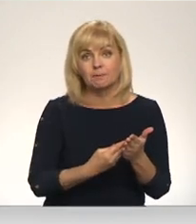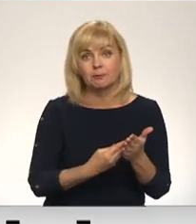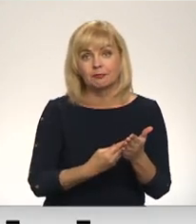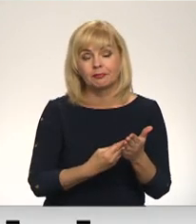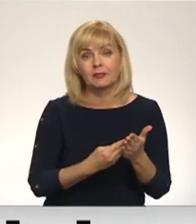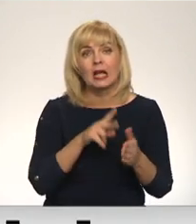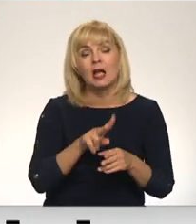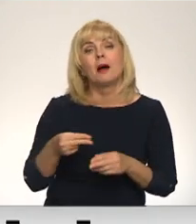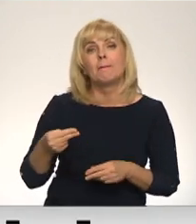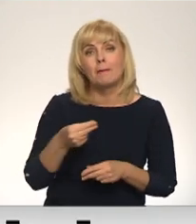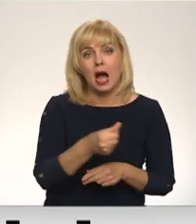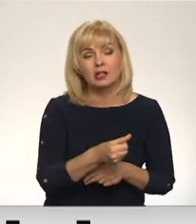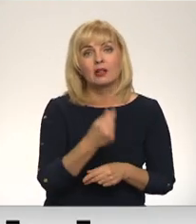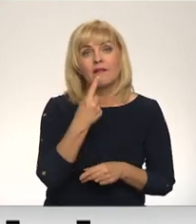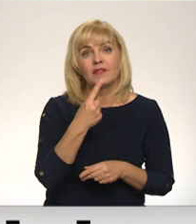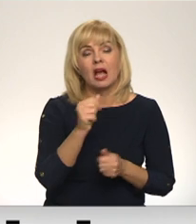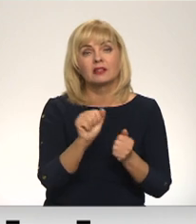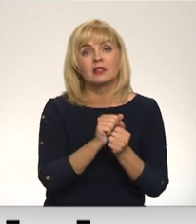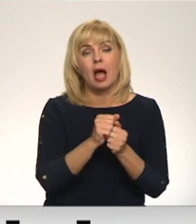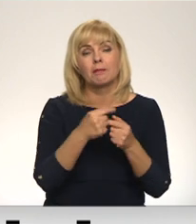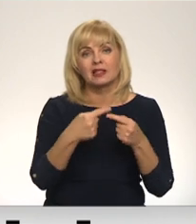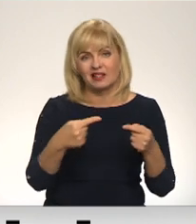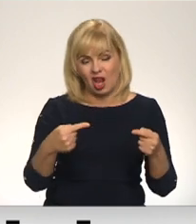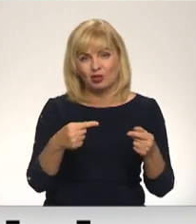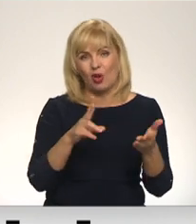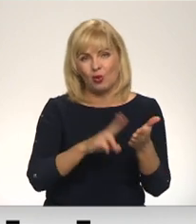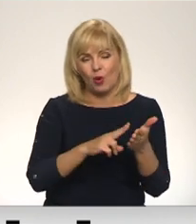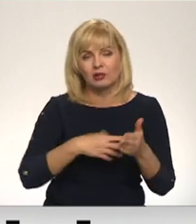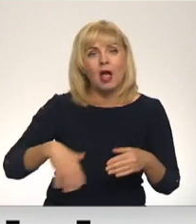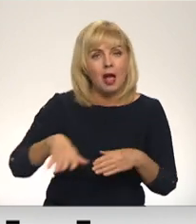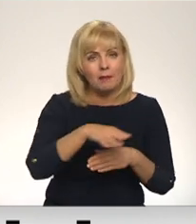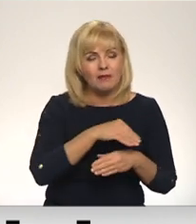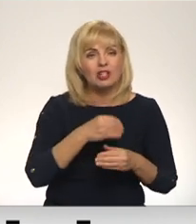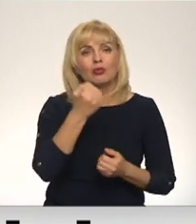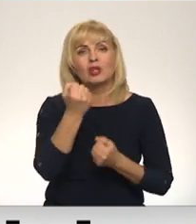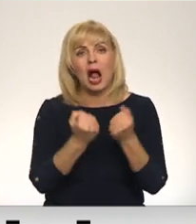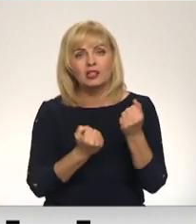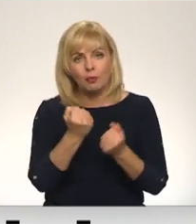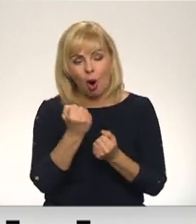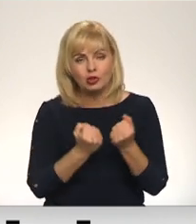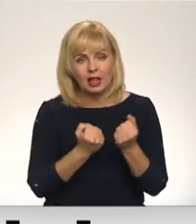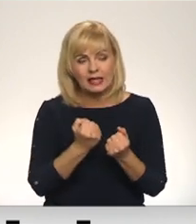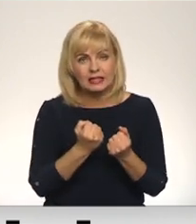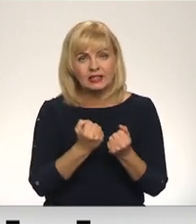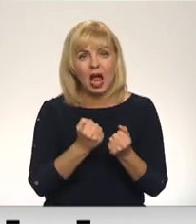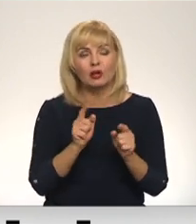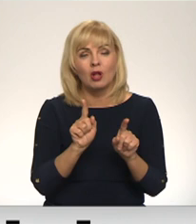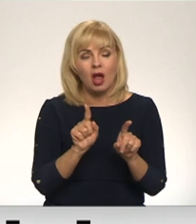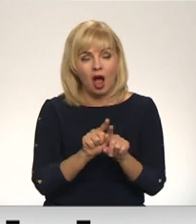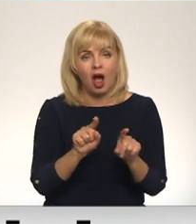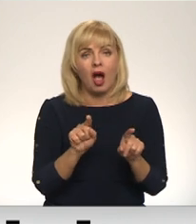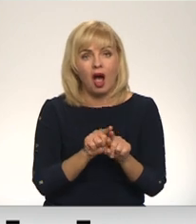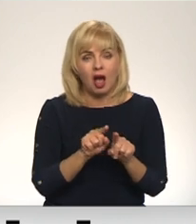ka tiek maksāts viens dabas resursu nodoklis par visu transporta līdzekli un